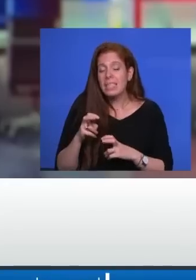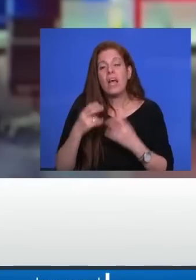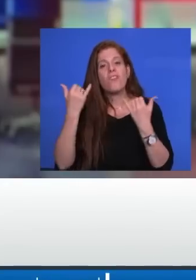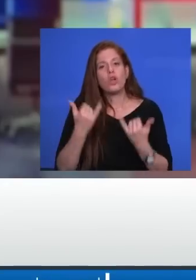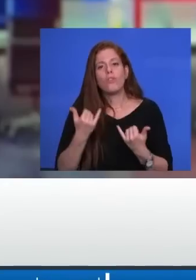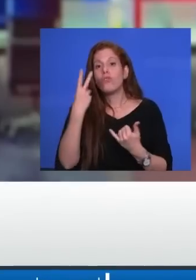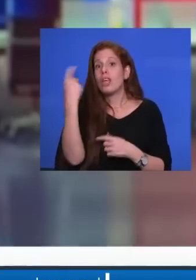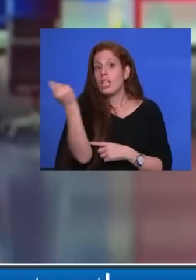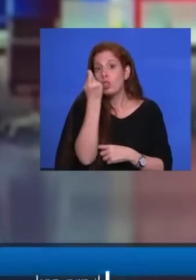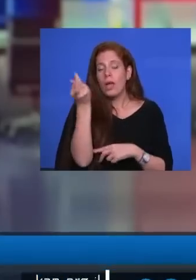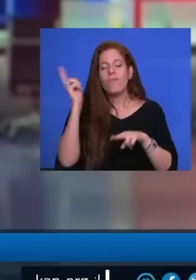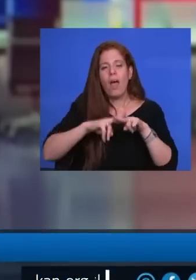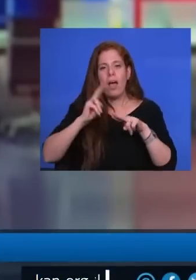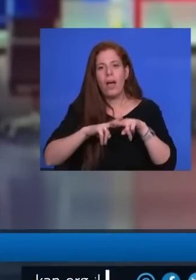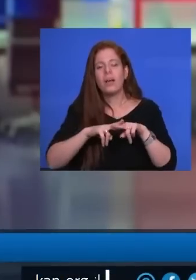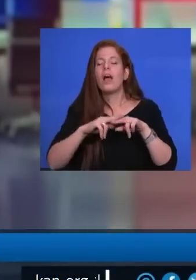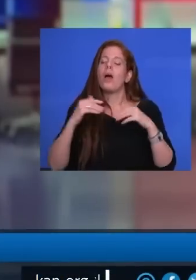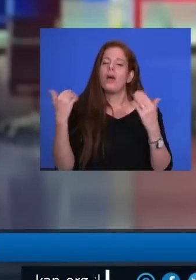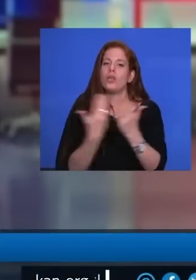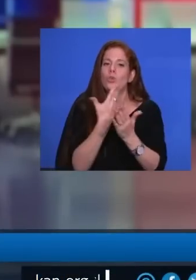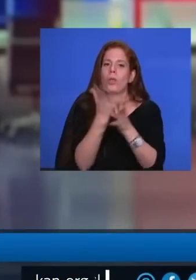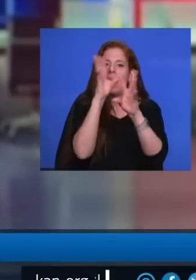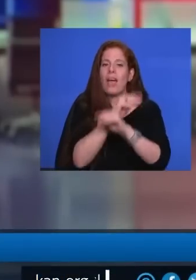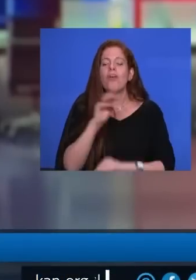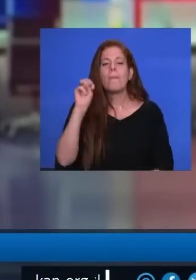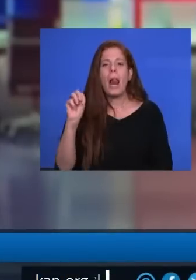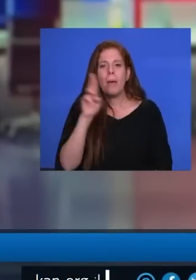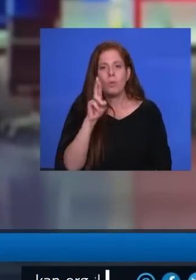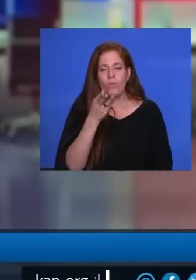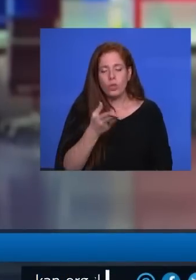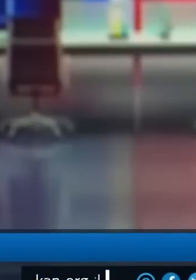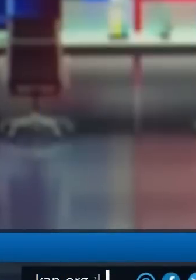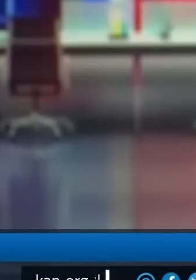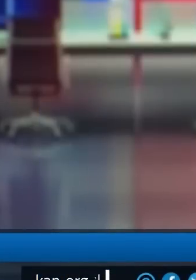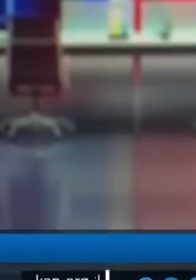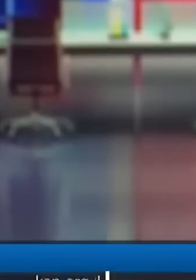שני תשדירים בלבד ומיד אחר כך, כותרות חדשות הערב עם מיכל רבינוביץ', שלום, להתראות.